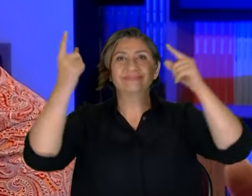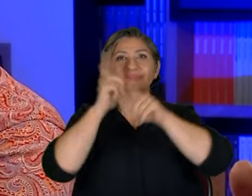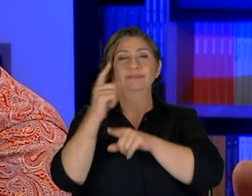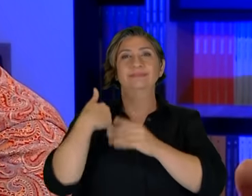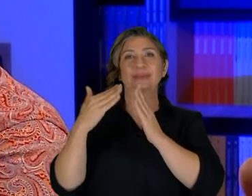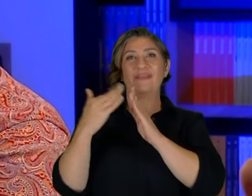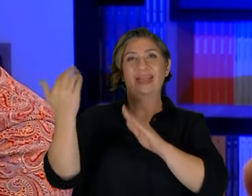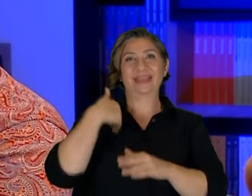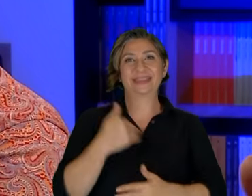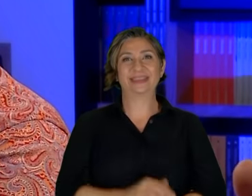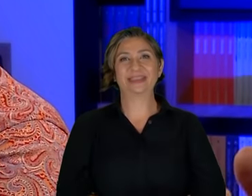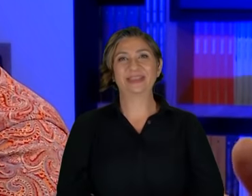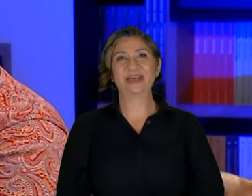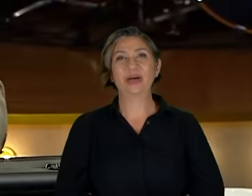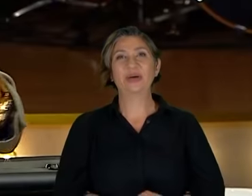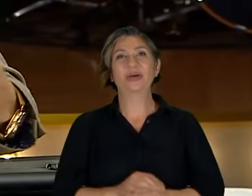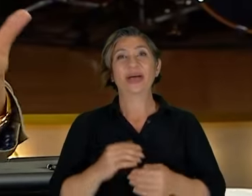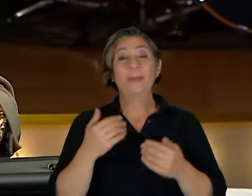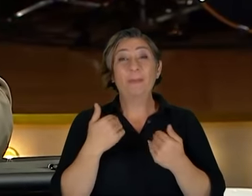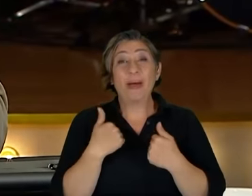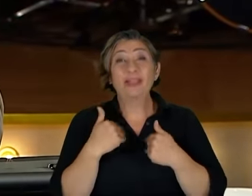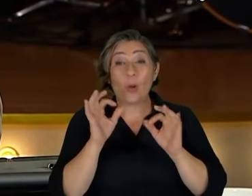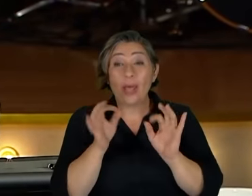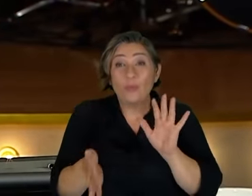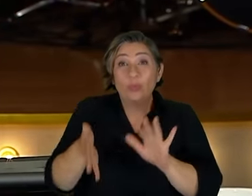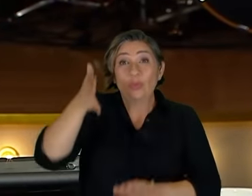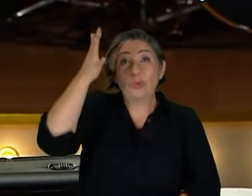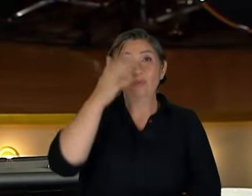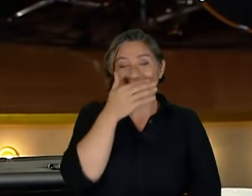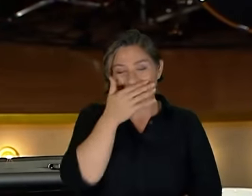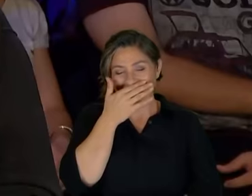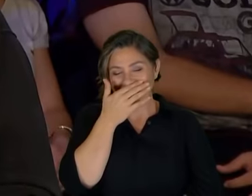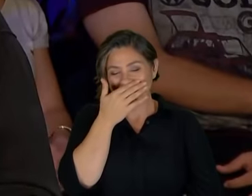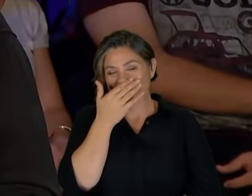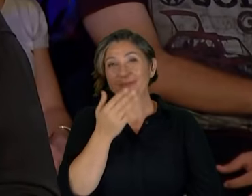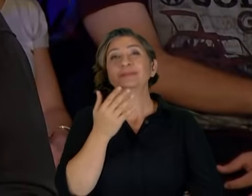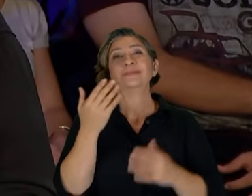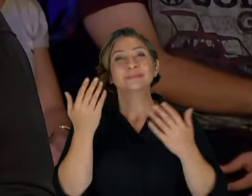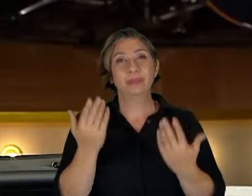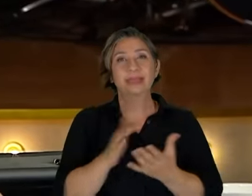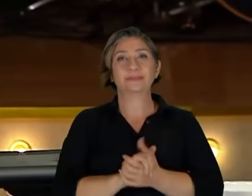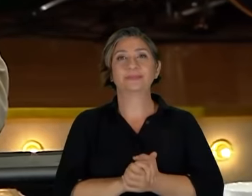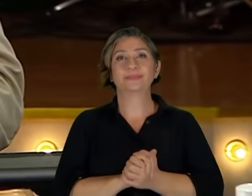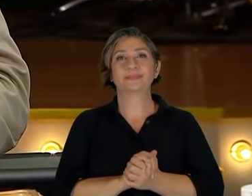gelirdi. Uzay yolundan yani. Ben de öyle büyüdüm yani. Çok ilginç. Evet. Peki.